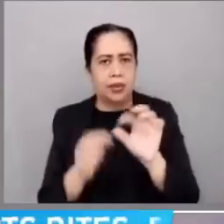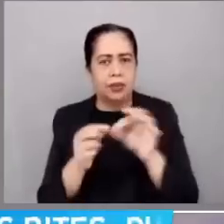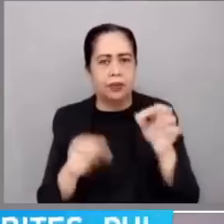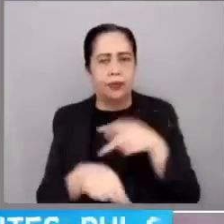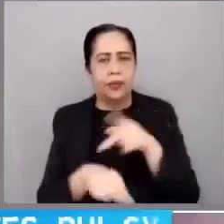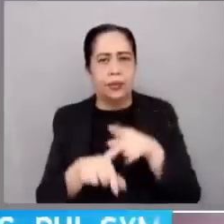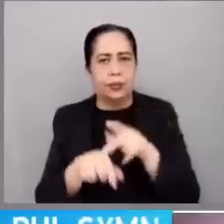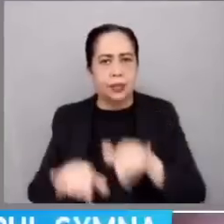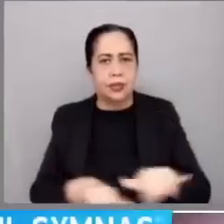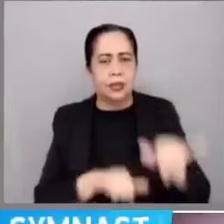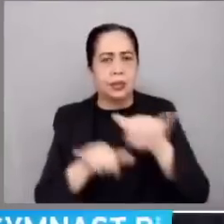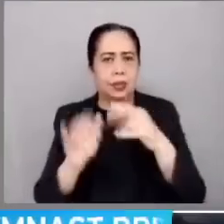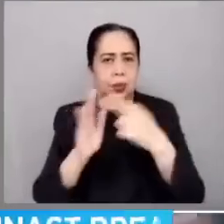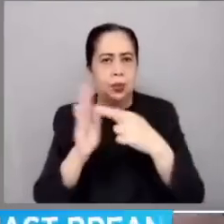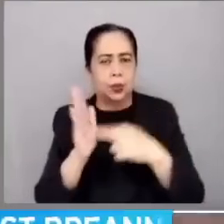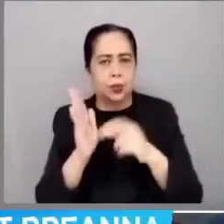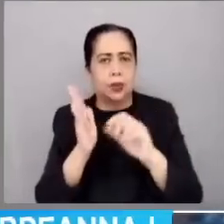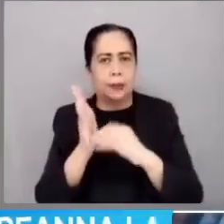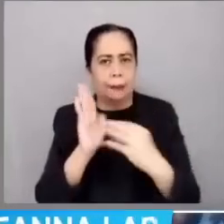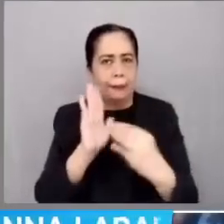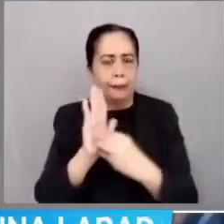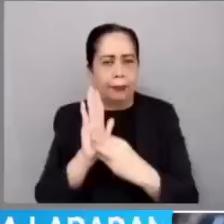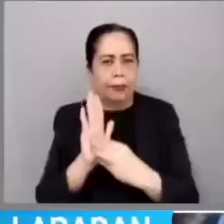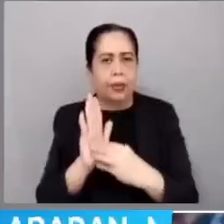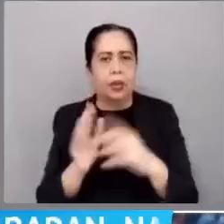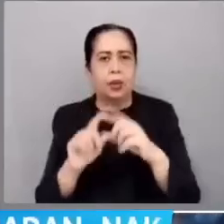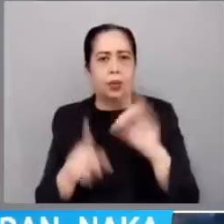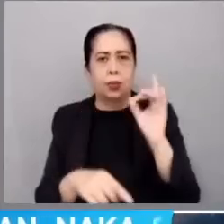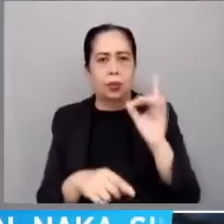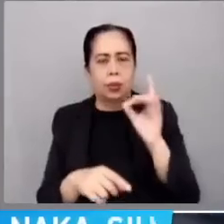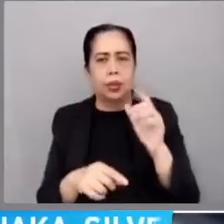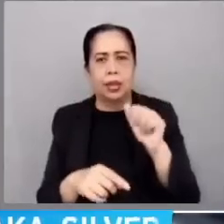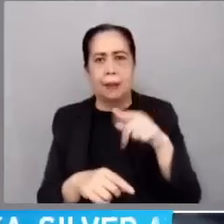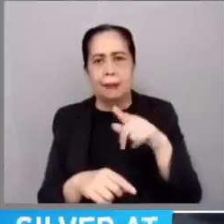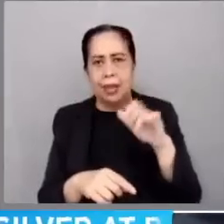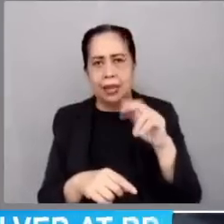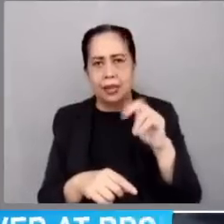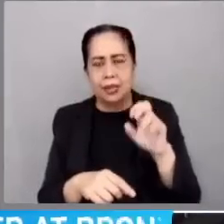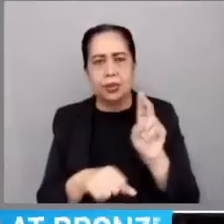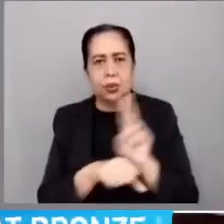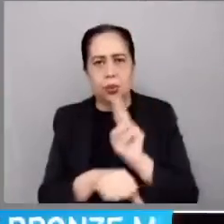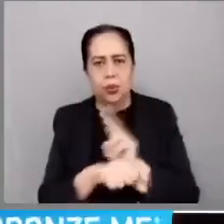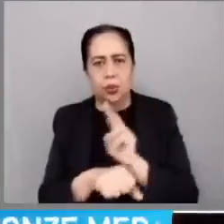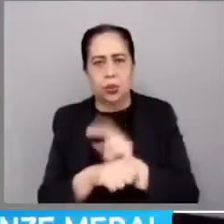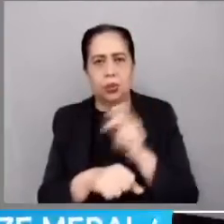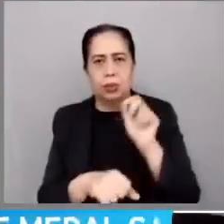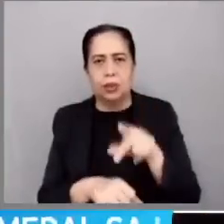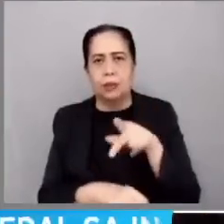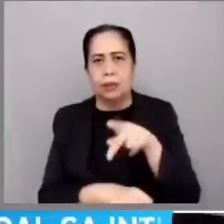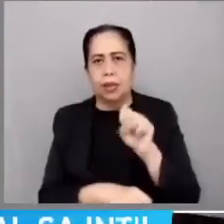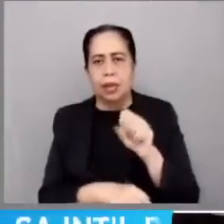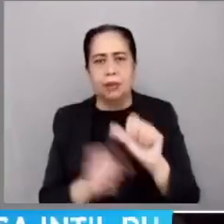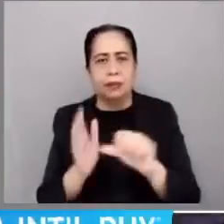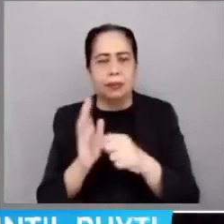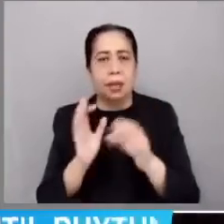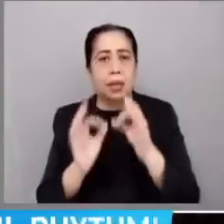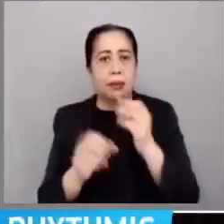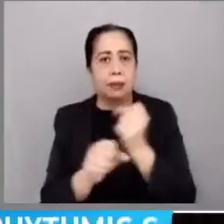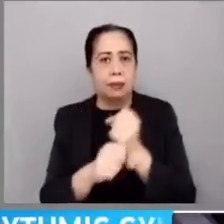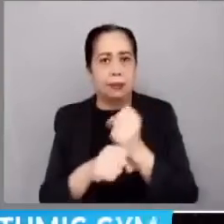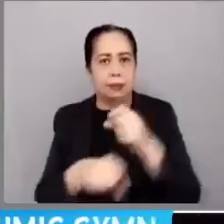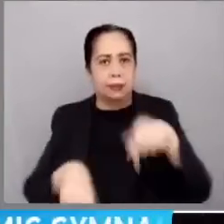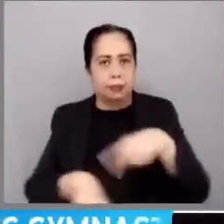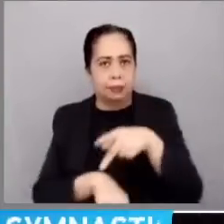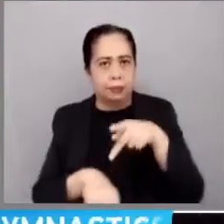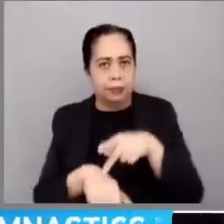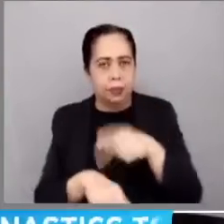mark. Nasa mahigit 80 appliances na laging ginagamit sa bahay ang kailangang may PS mark kung locally manufactured o